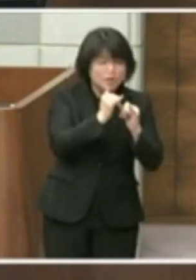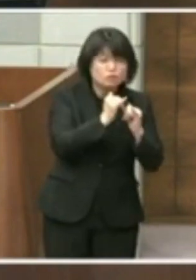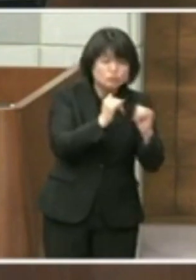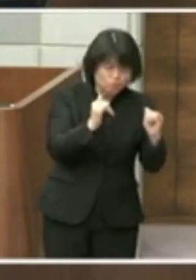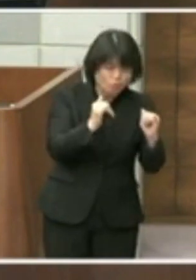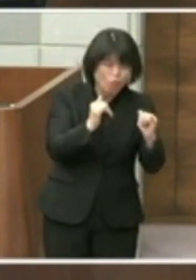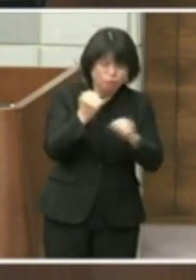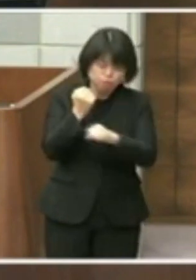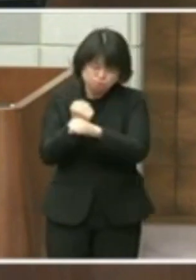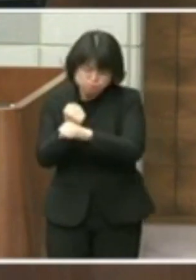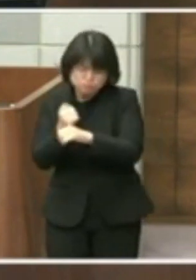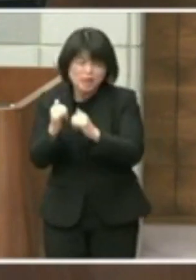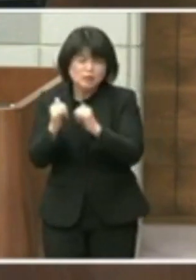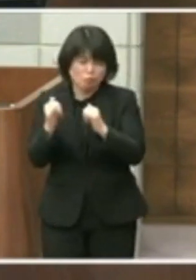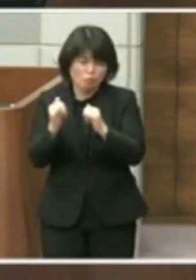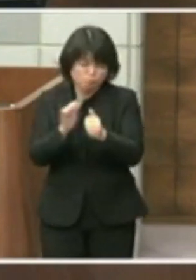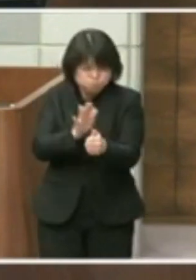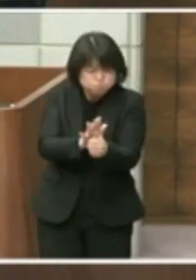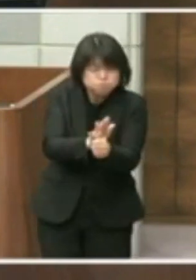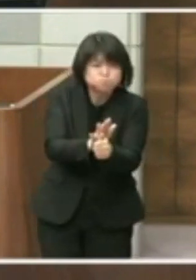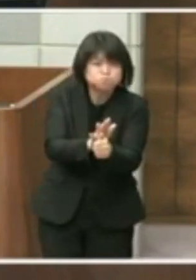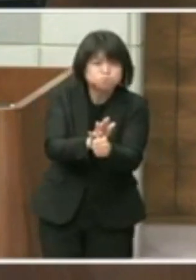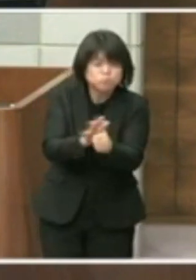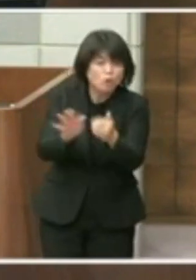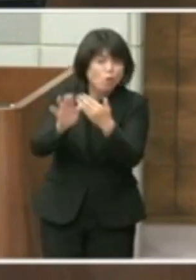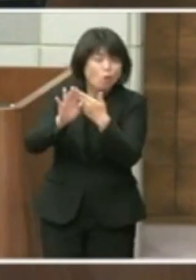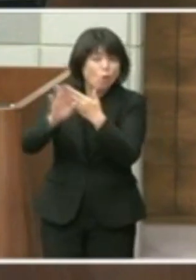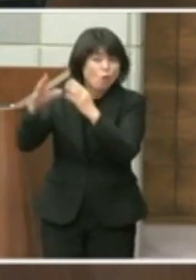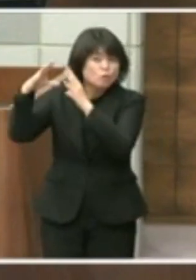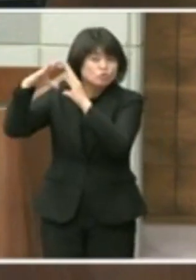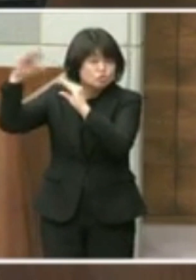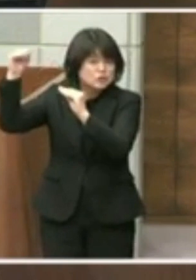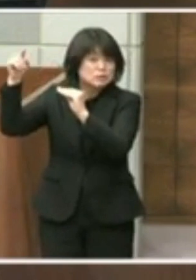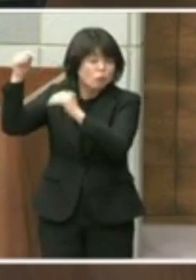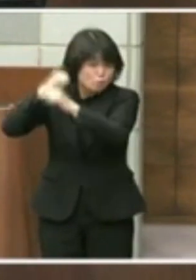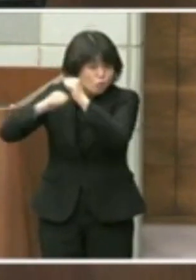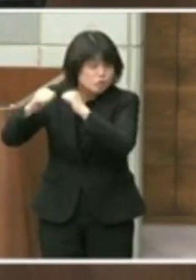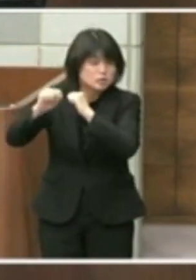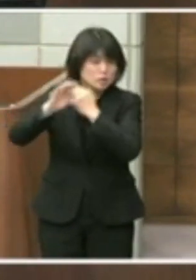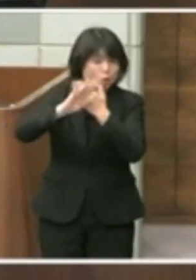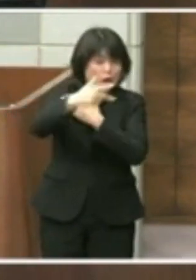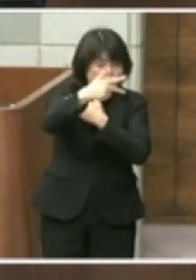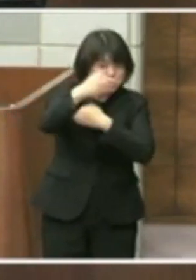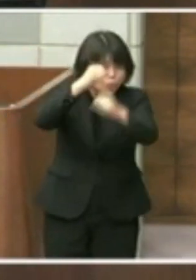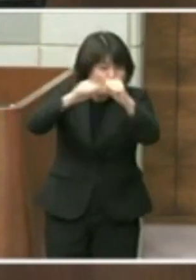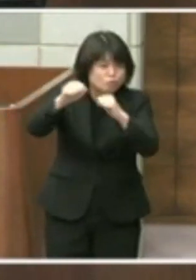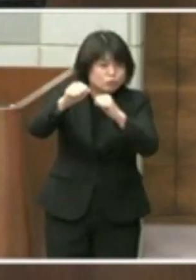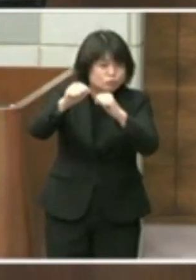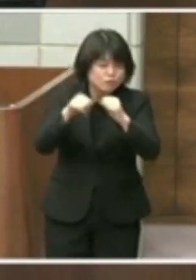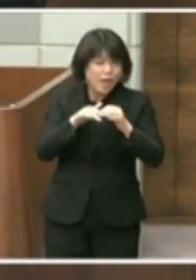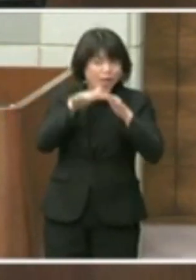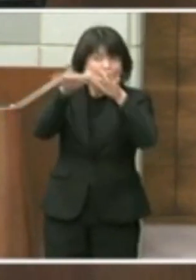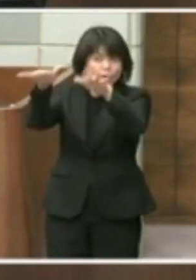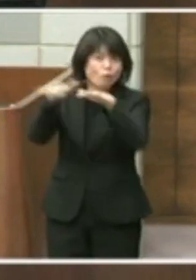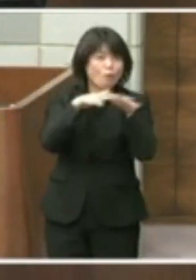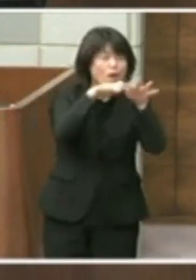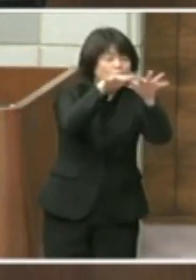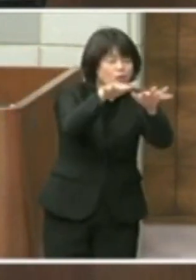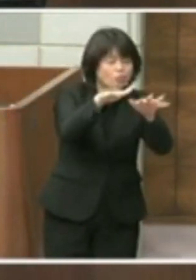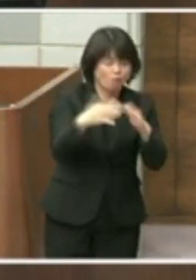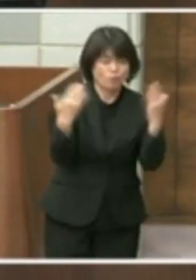たちを激励し、他の自治体や国も動かし、社会全体に良い影響を与えてき